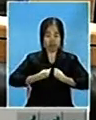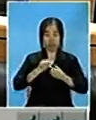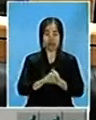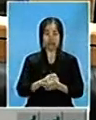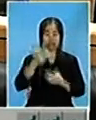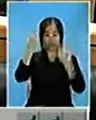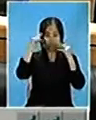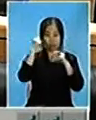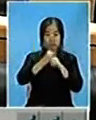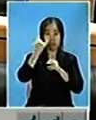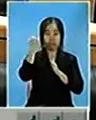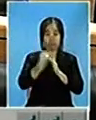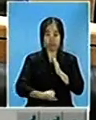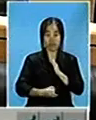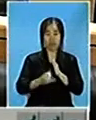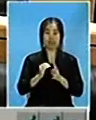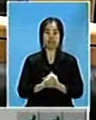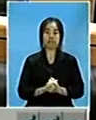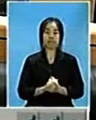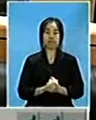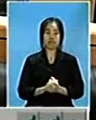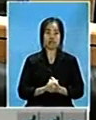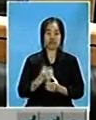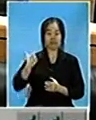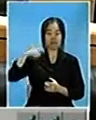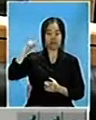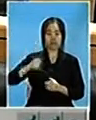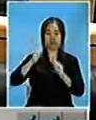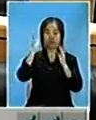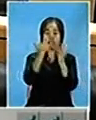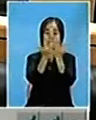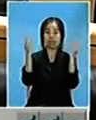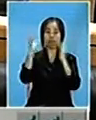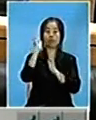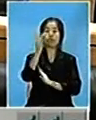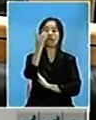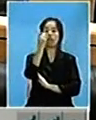ตรีทำผิดเขาใช้ผู้พิพากษากี่คนครับประหารชีวิตนายกตรี